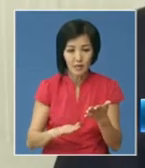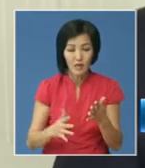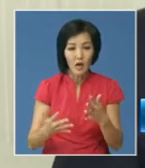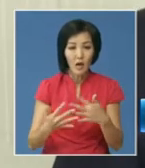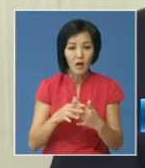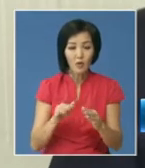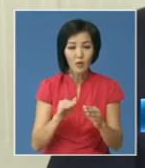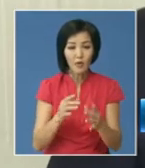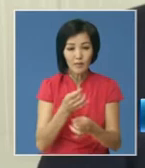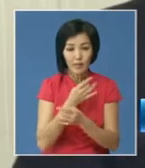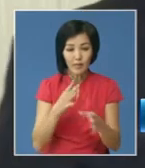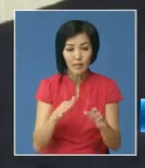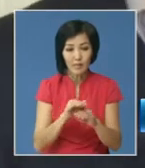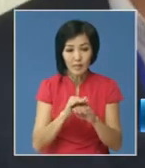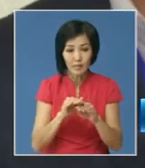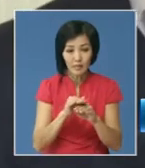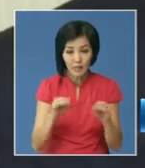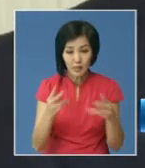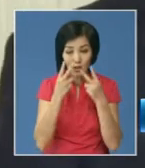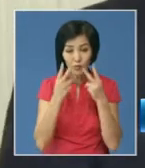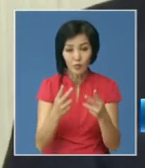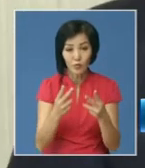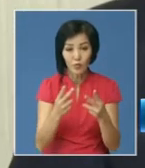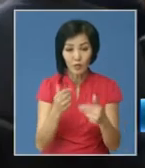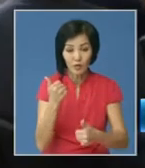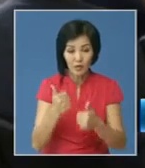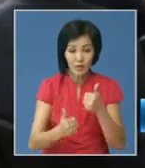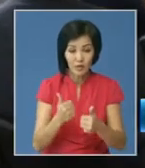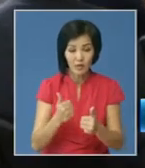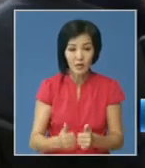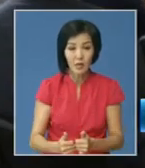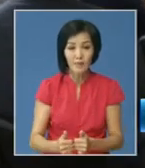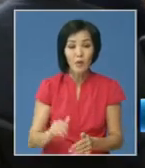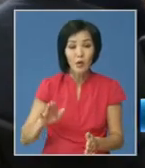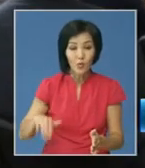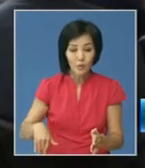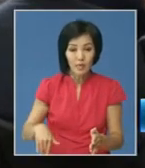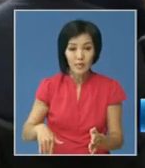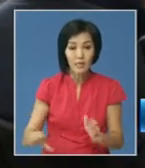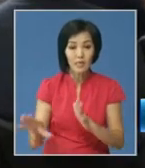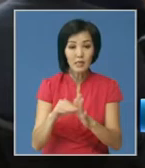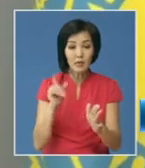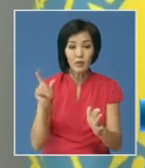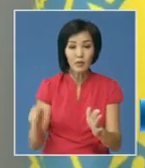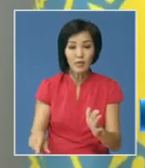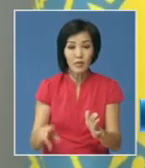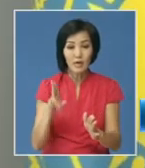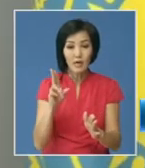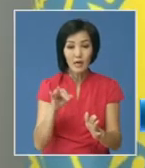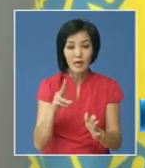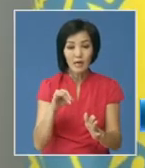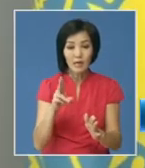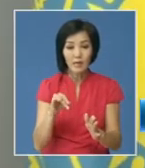мәдениеттің деңгейін көрдік, енді ауылдық деңгейді көру мақсатында жасалып жатқан шара. Осыдан кейін мәжіліс депутаттары қарагемерлік тұрғындармен